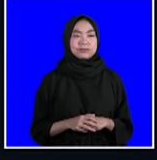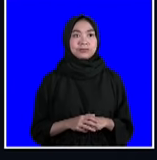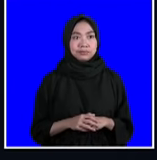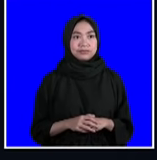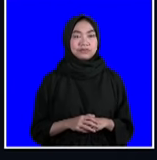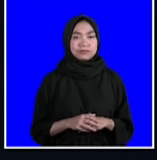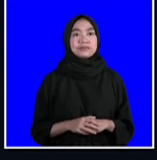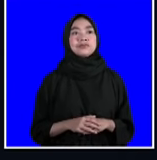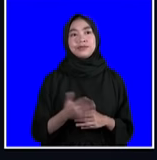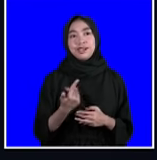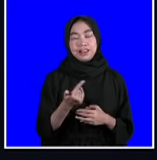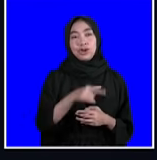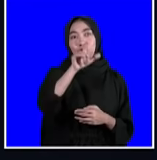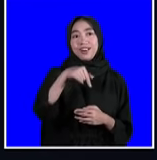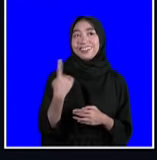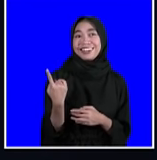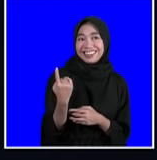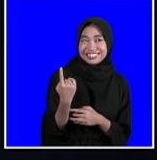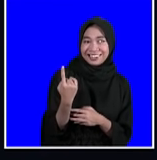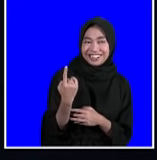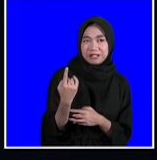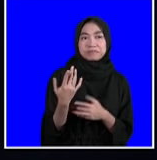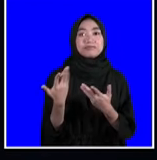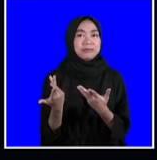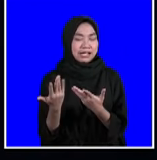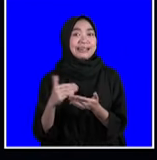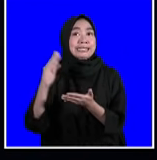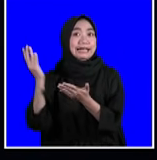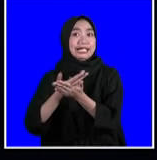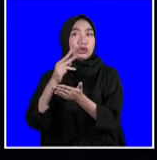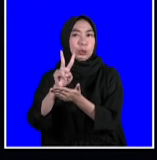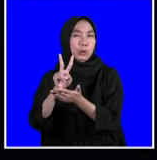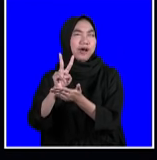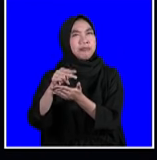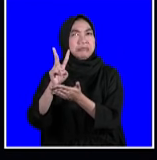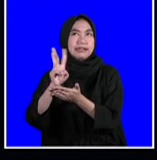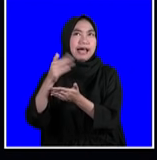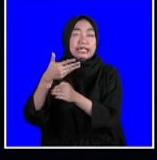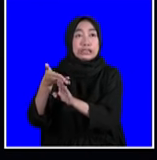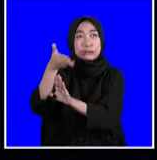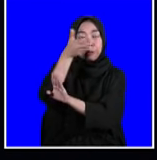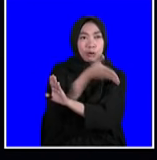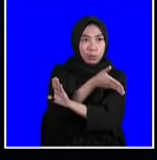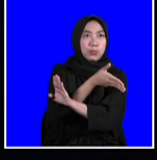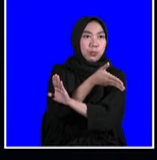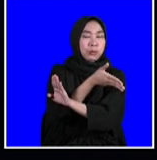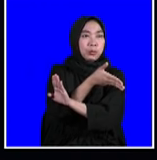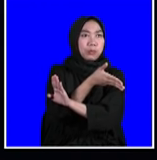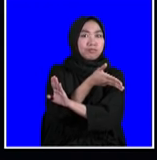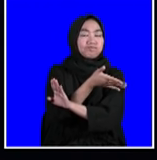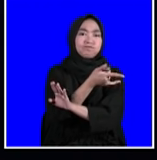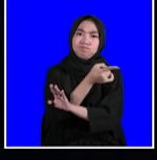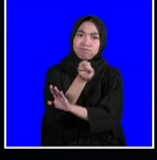Untuk si lajang, biasakan ya 2 atau 3 hari sebelum mendapatkan penghasilan atau mendapatkan gaji